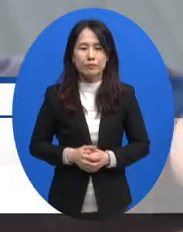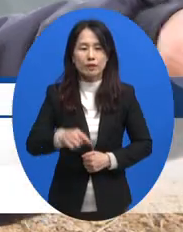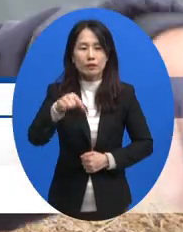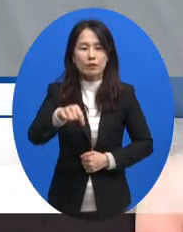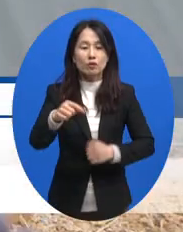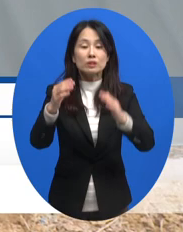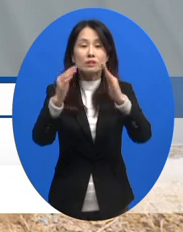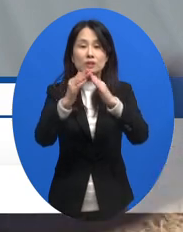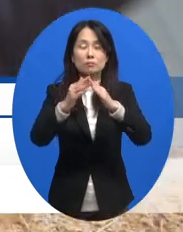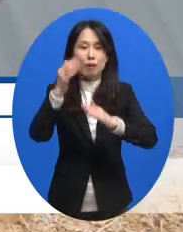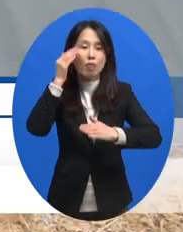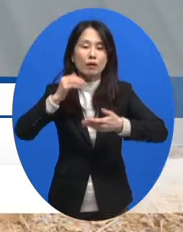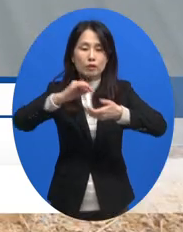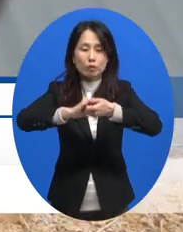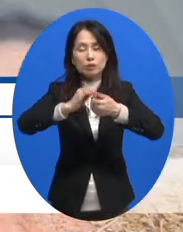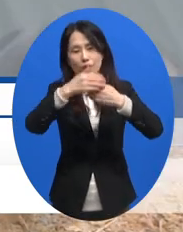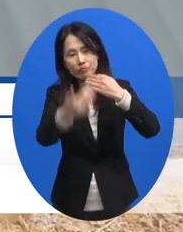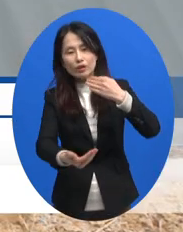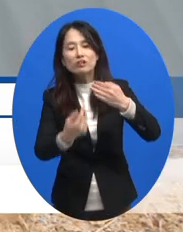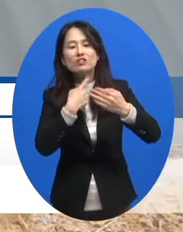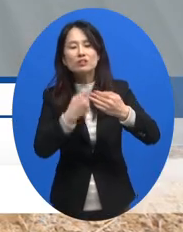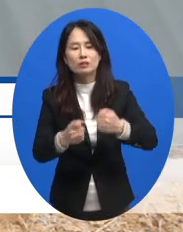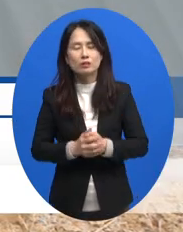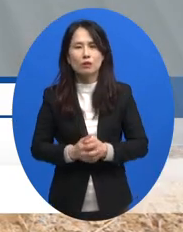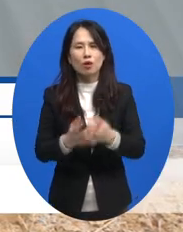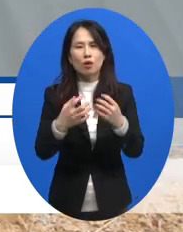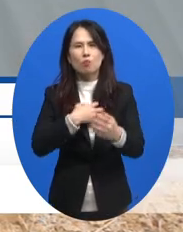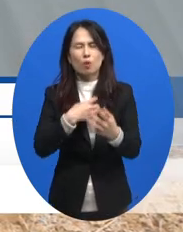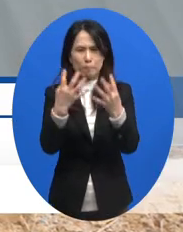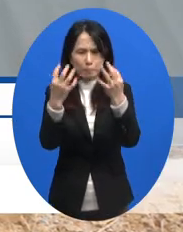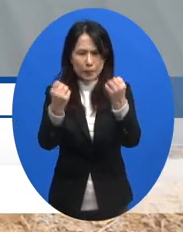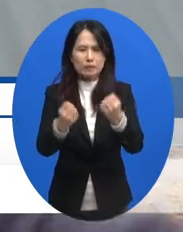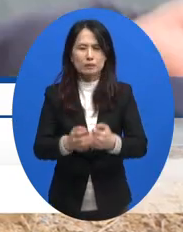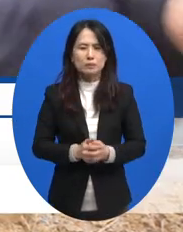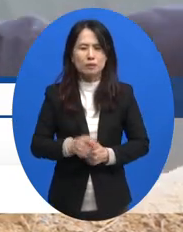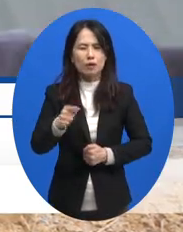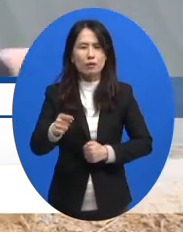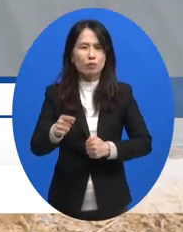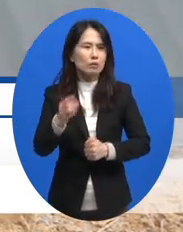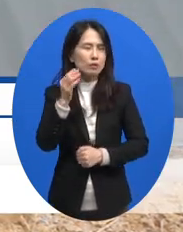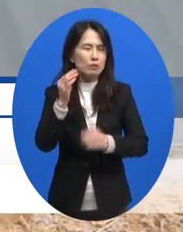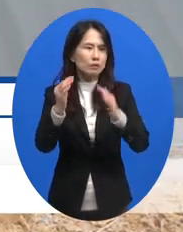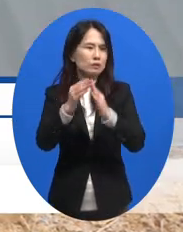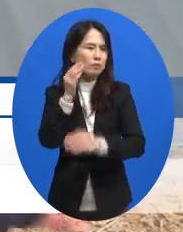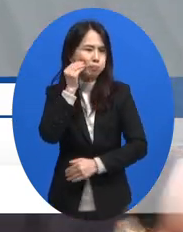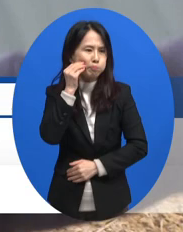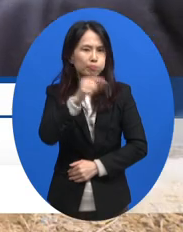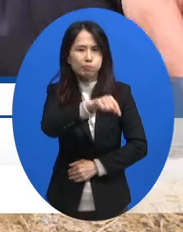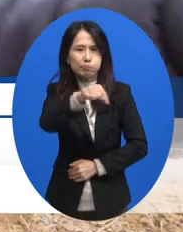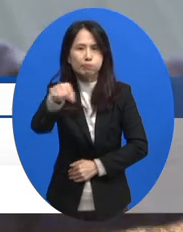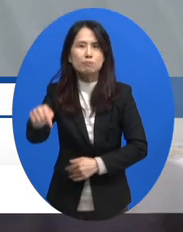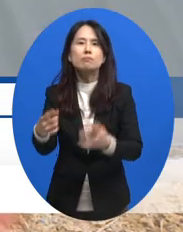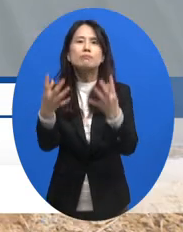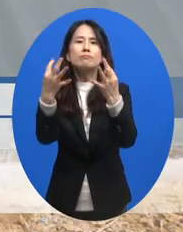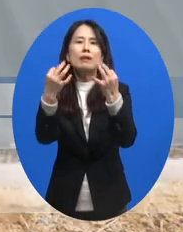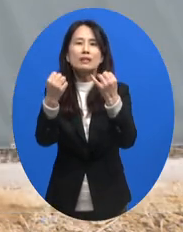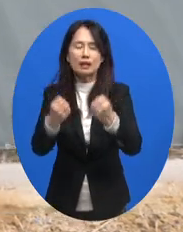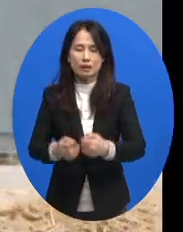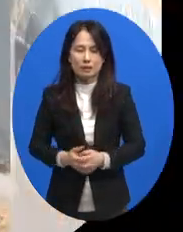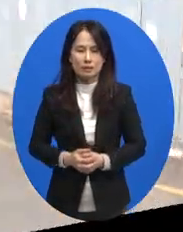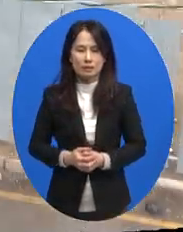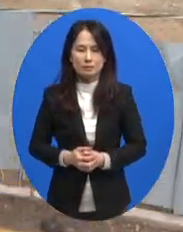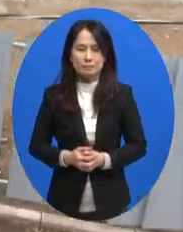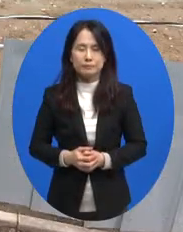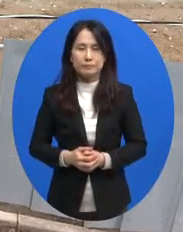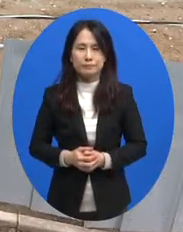이 집에 기왓장들이 떨어졌을 쪽이 많이 위험했죠이 동네로 다 헌 집들이 있어